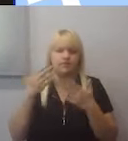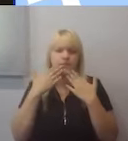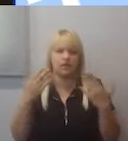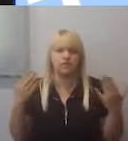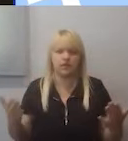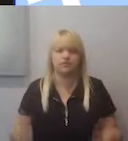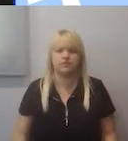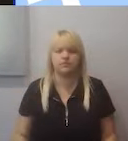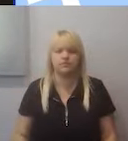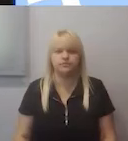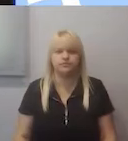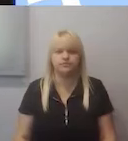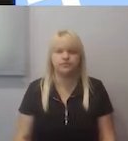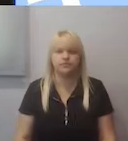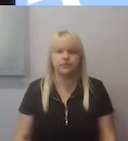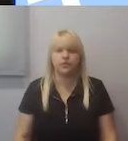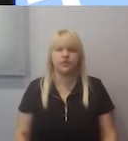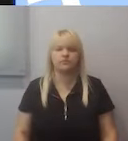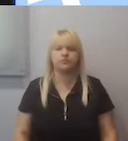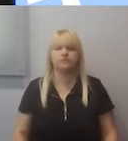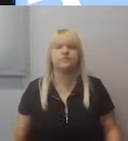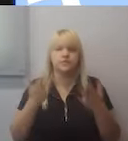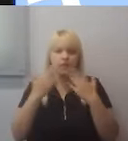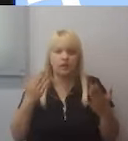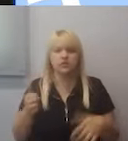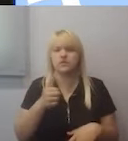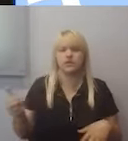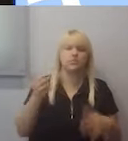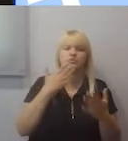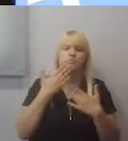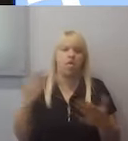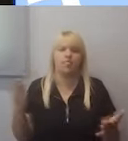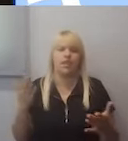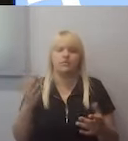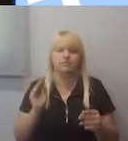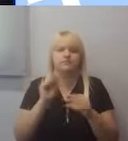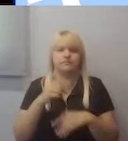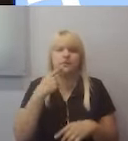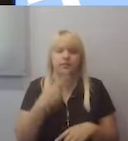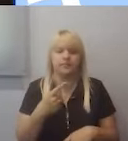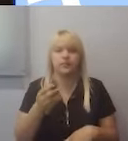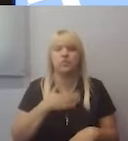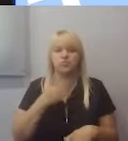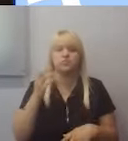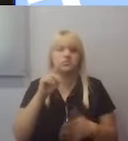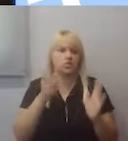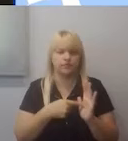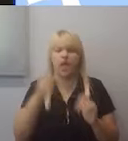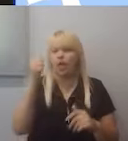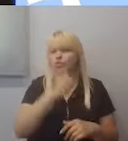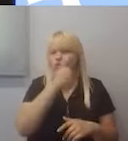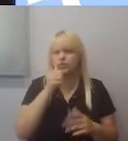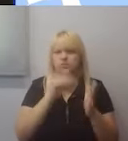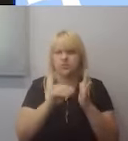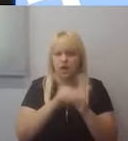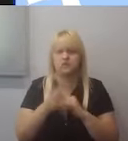paldies paldies it sevišķi par pēdējo piebildi mums jautājumi anonīms raksta paldies par jūsu